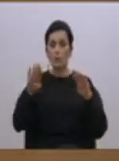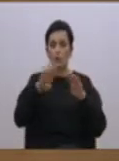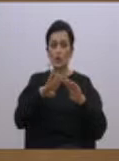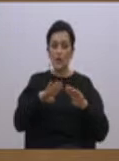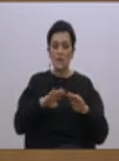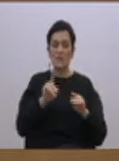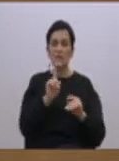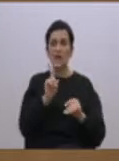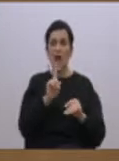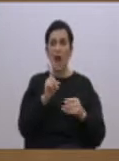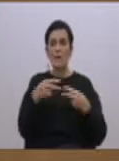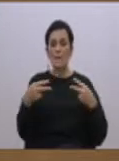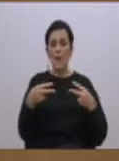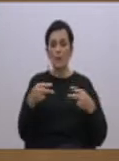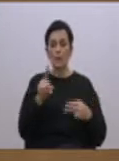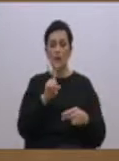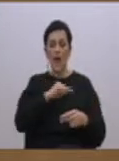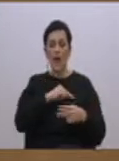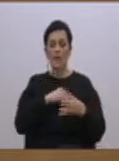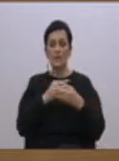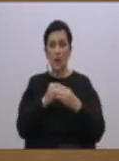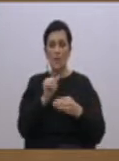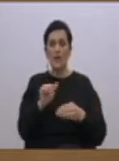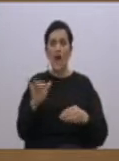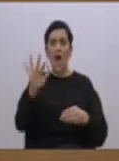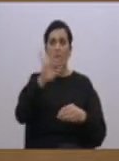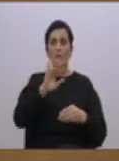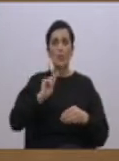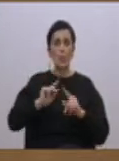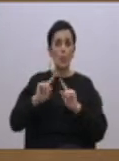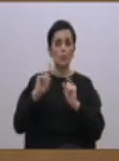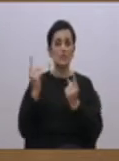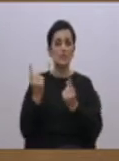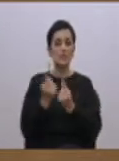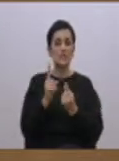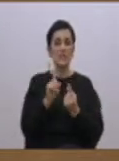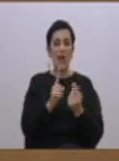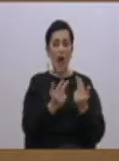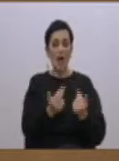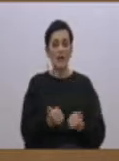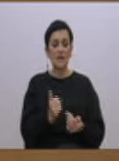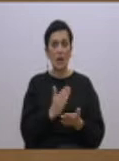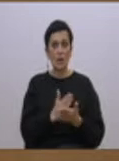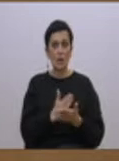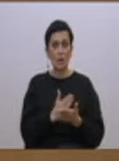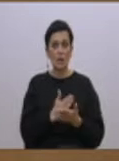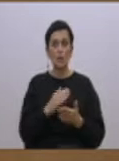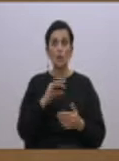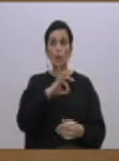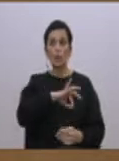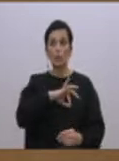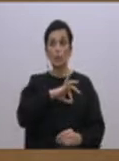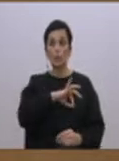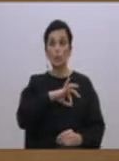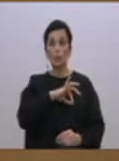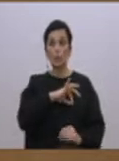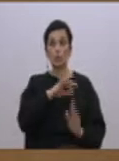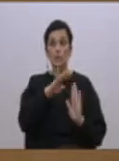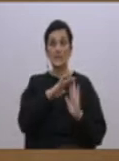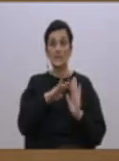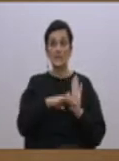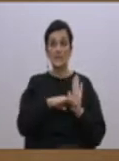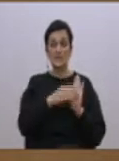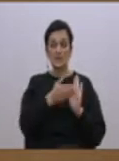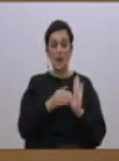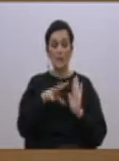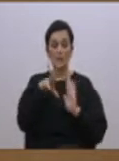პარტნიორობა გაქვთ და რა აღიარება გაქვთ ევროპული სტრუქტურების მხრიდან მოგესწრება რომ იუსტიციის სისტემას შინაგან